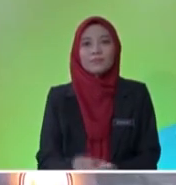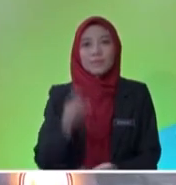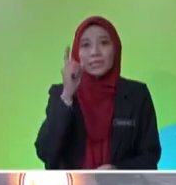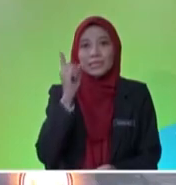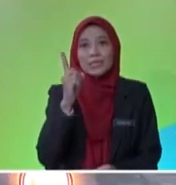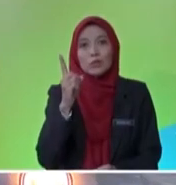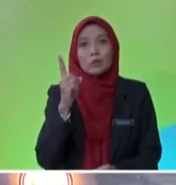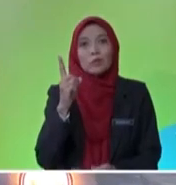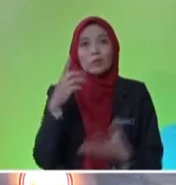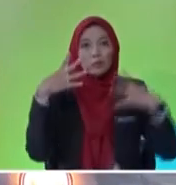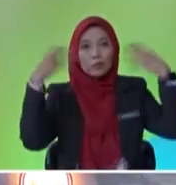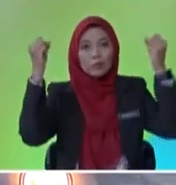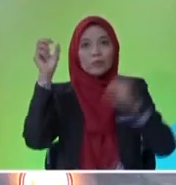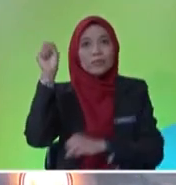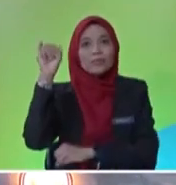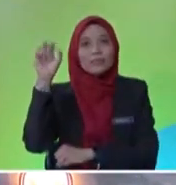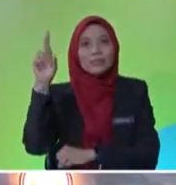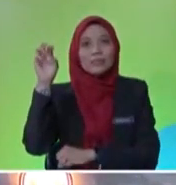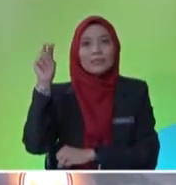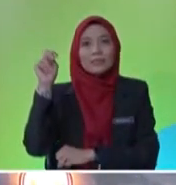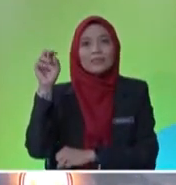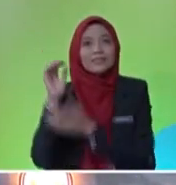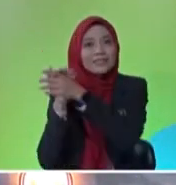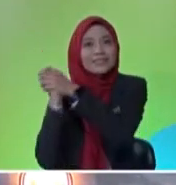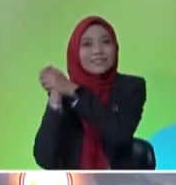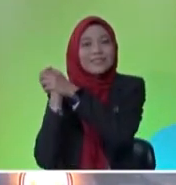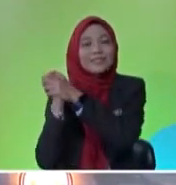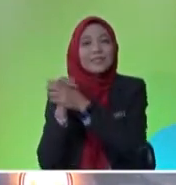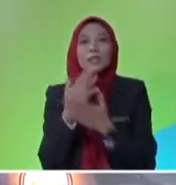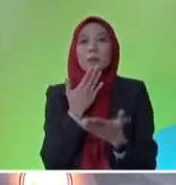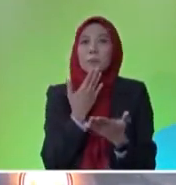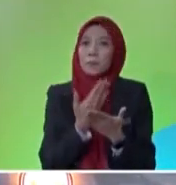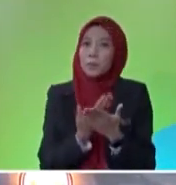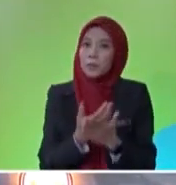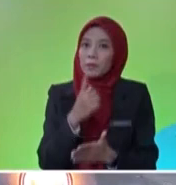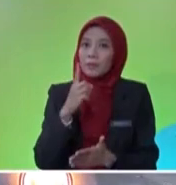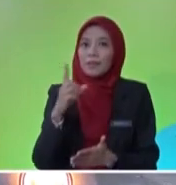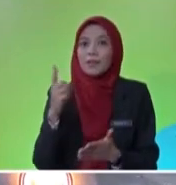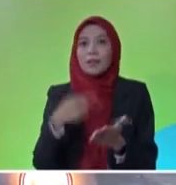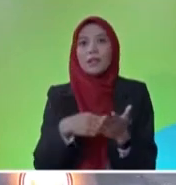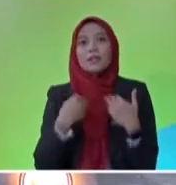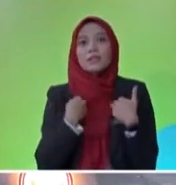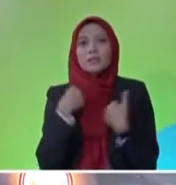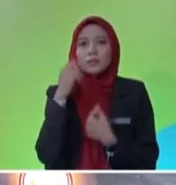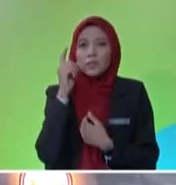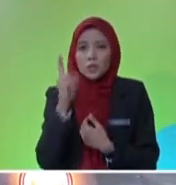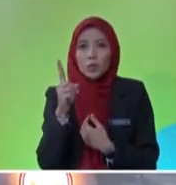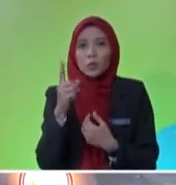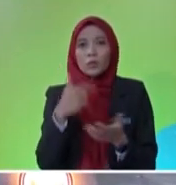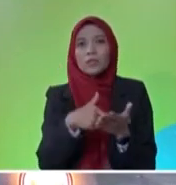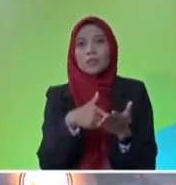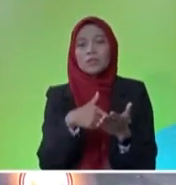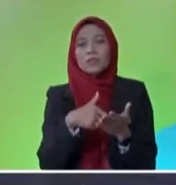HDI cerita di Menteng terlalu Baiklah dana satu lagi hati Ade